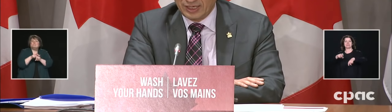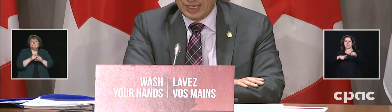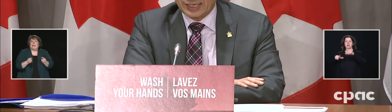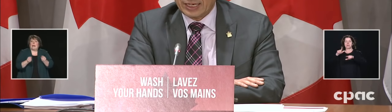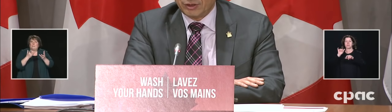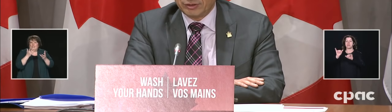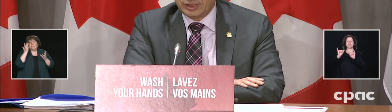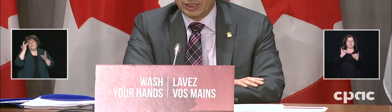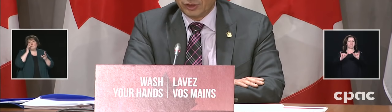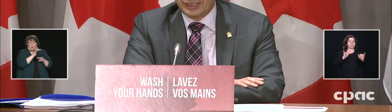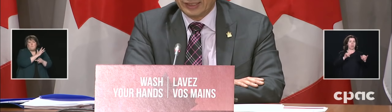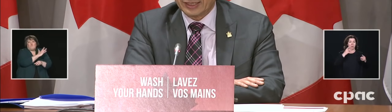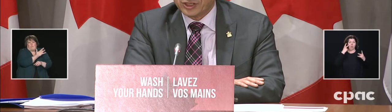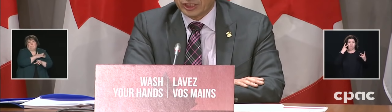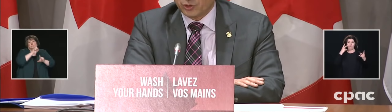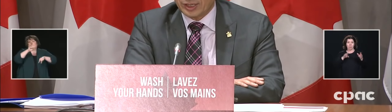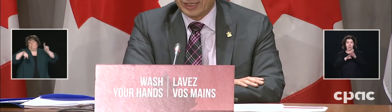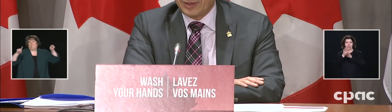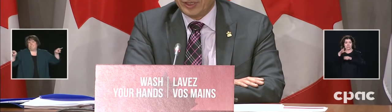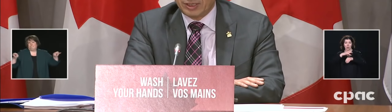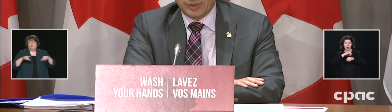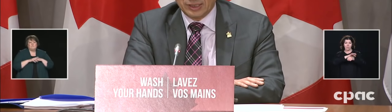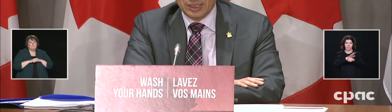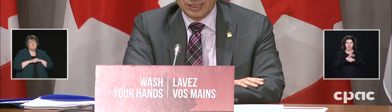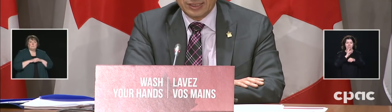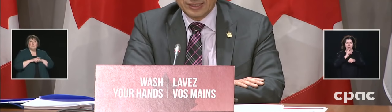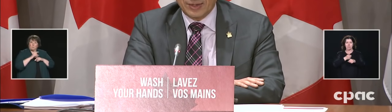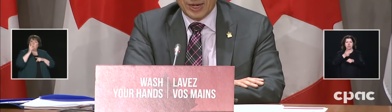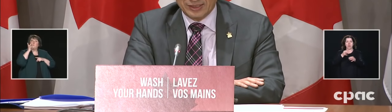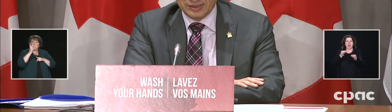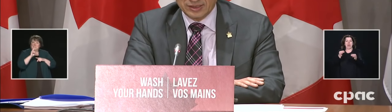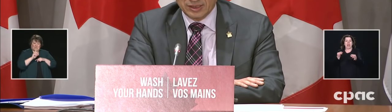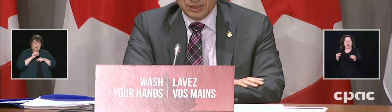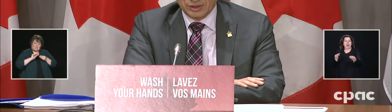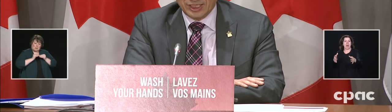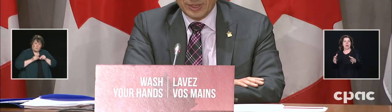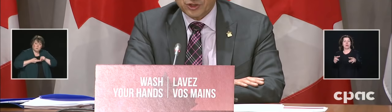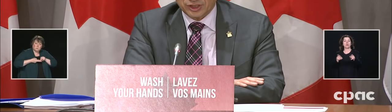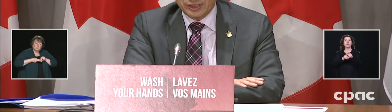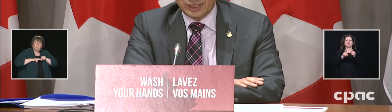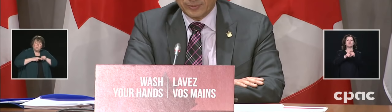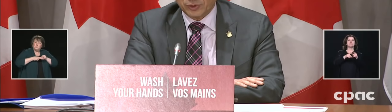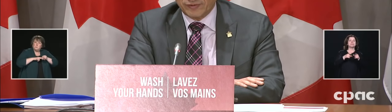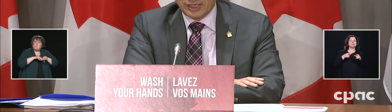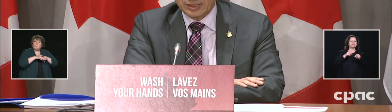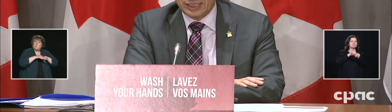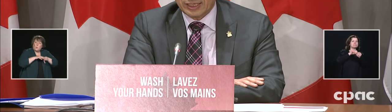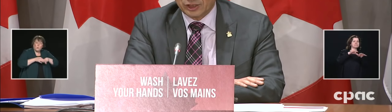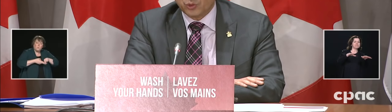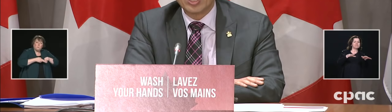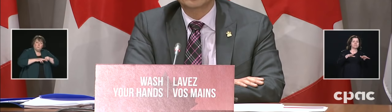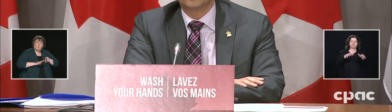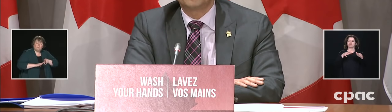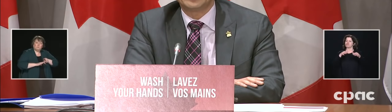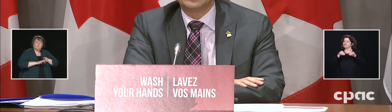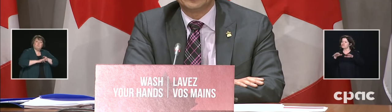COVID-19 ralentit et que les trajectoires épidémiques se stabilisent dans la majorité des provinces et